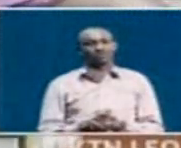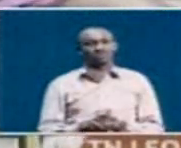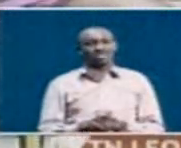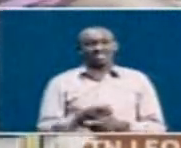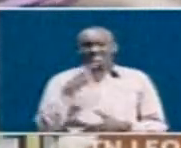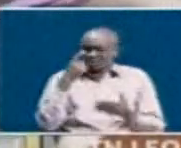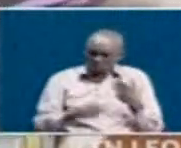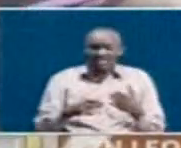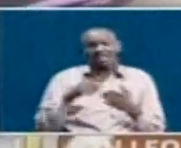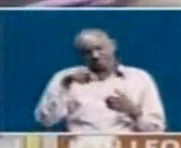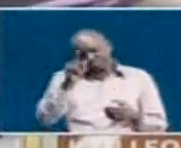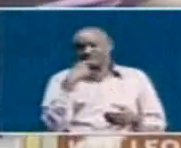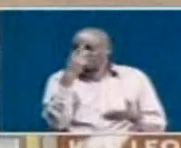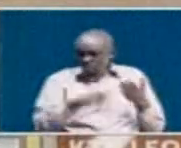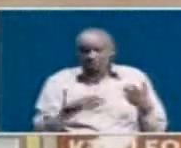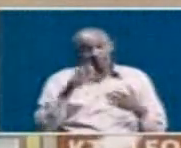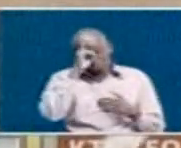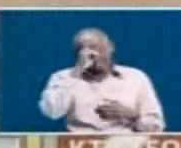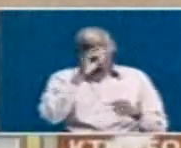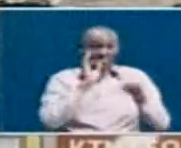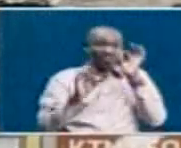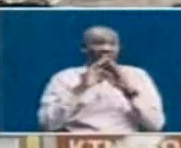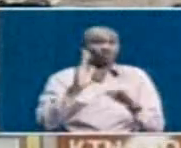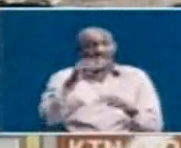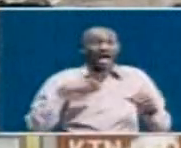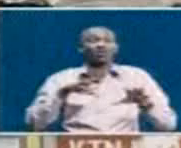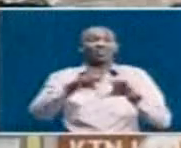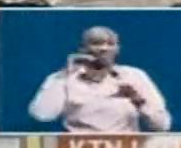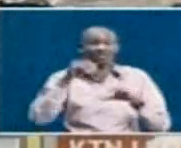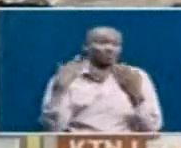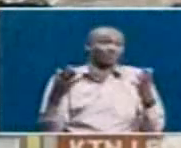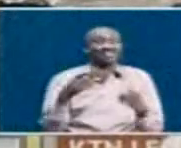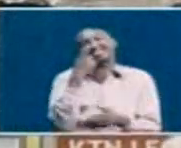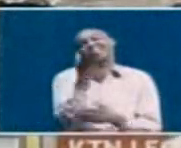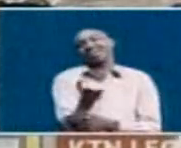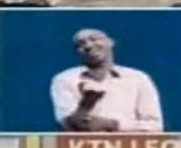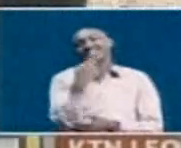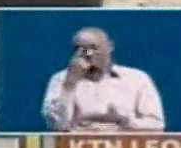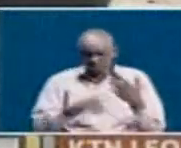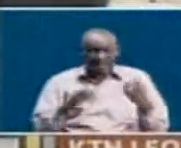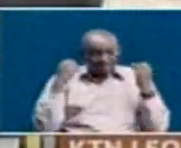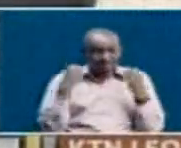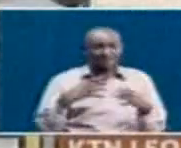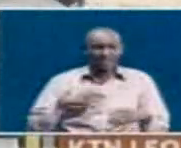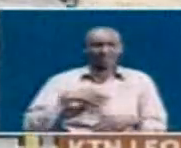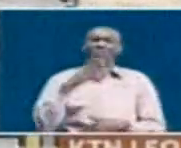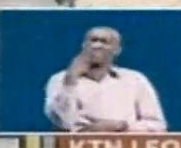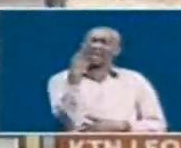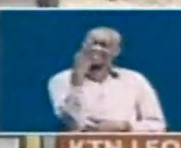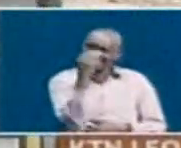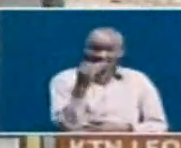Tuhuma za maafisa wa polisi kuchoma nyumba na hata kuwaibia mali zikichupuka na kuacha zaidi ya wakazi